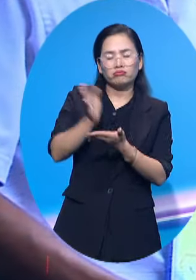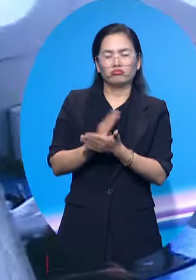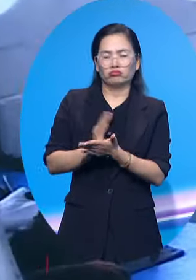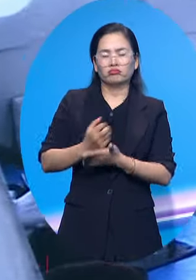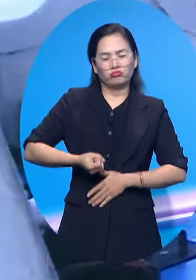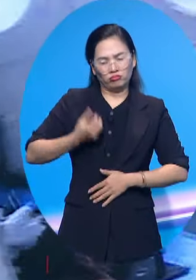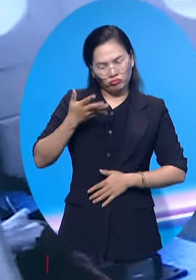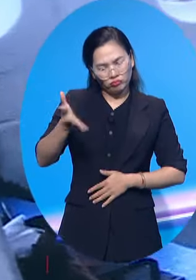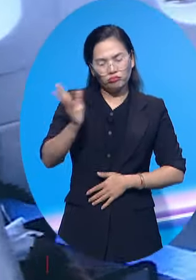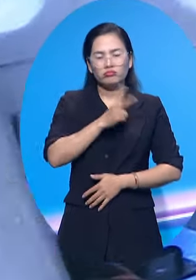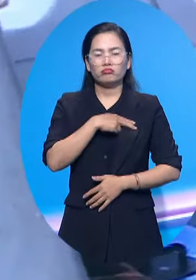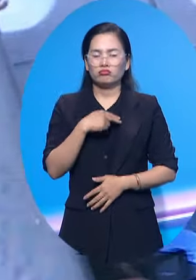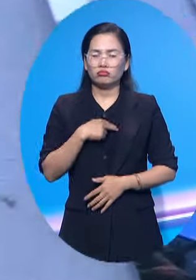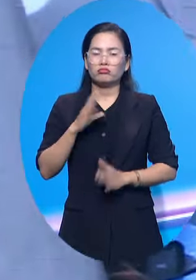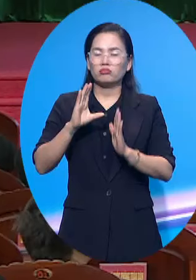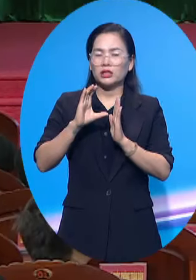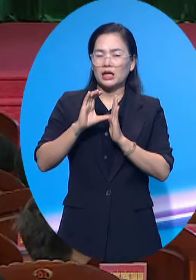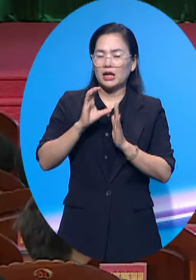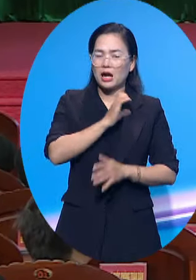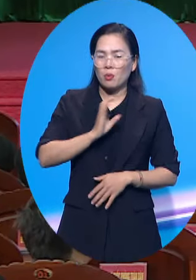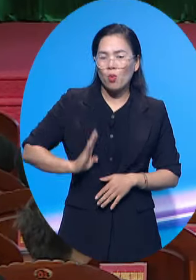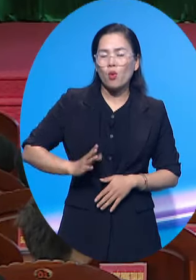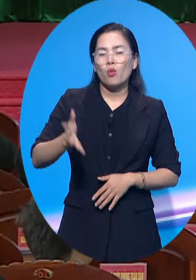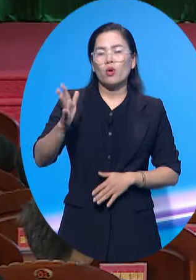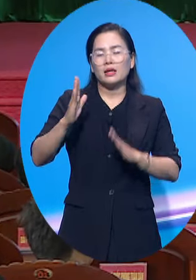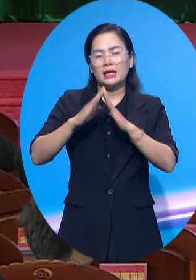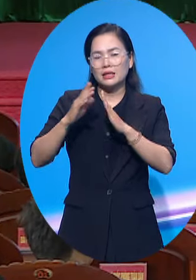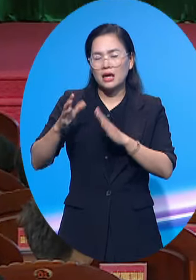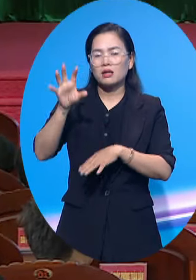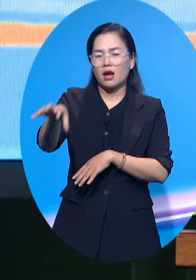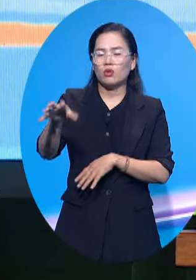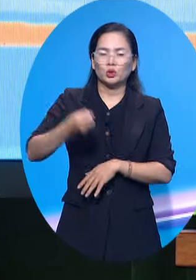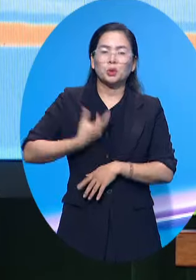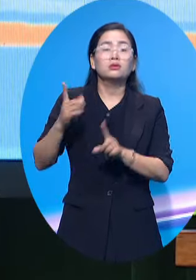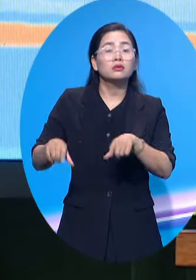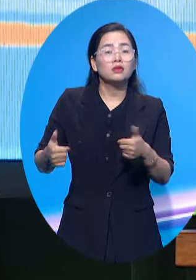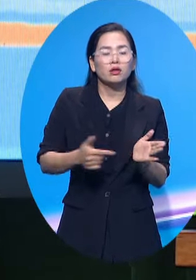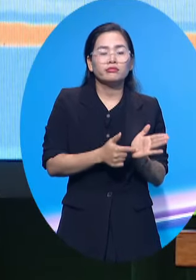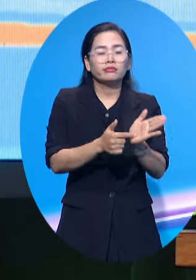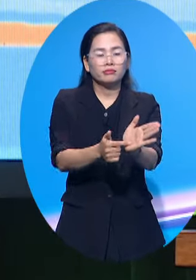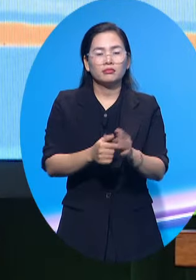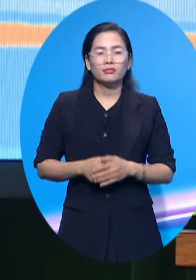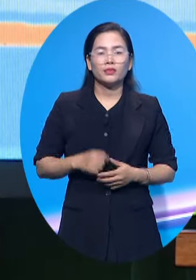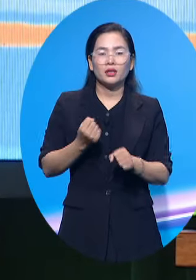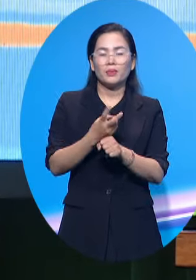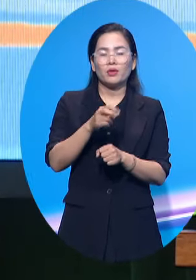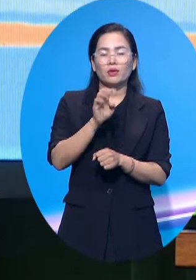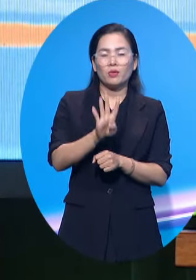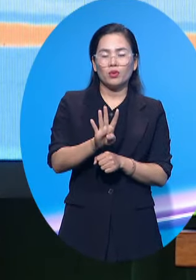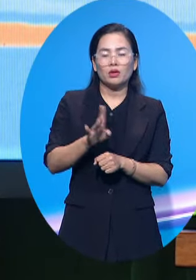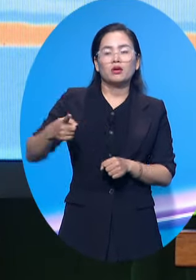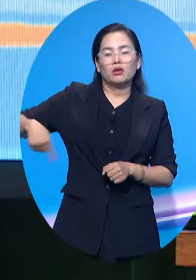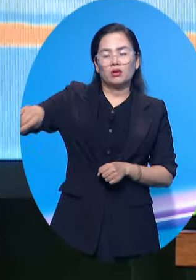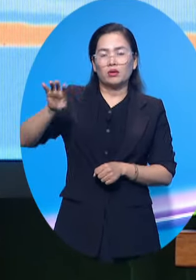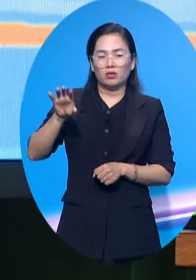với cuộc sống của cán bộ chiến sĩ trên các tàu, đảo, nhà giàn. Năm 2024, Bộ Tư lệnh Vùng 2 Hải quân mong muốn